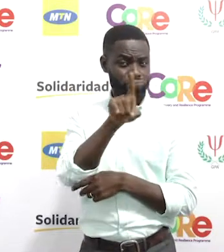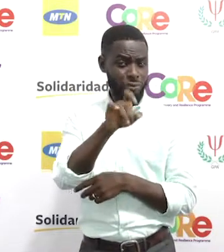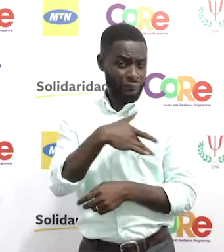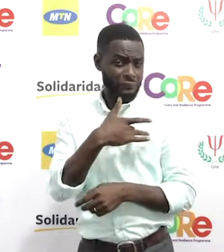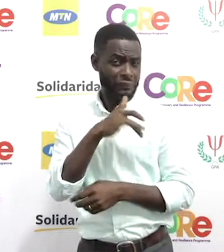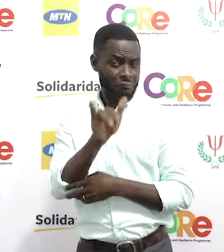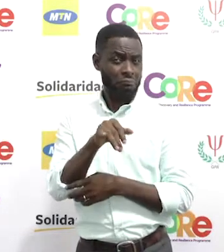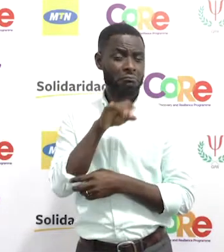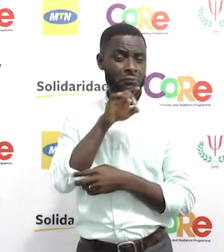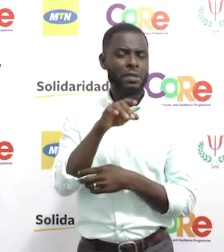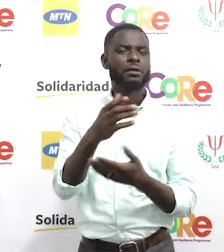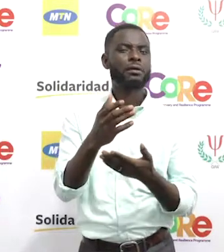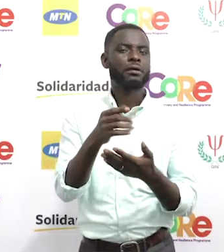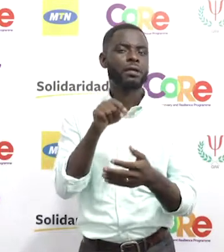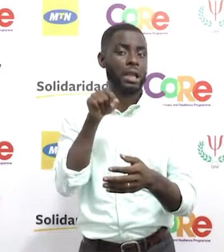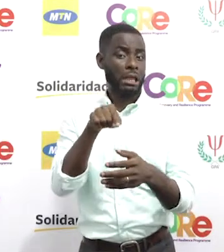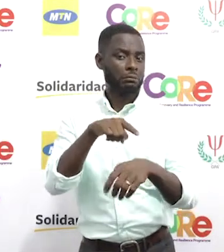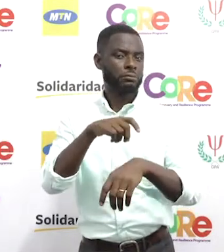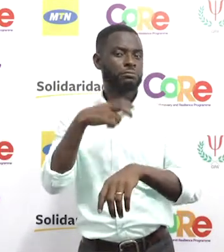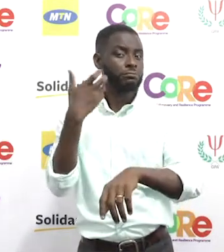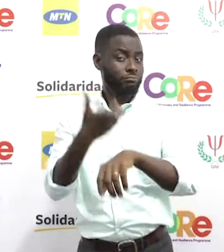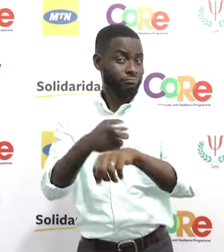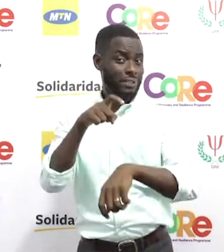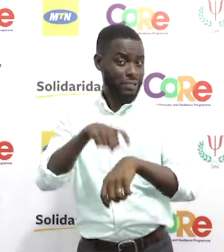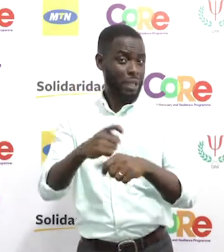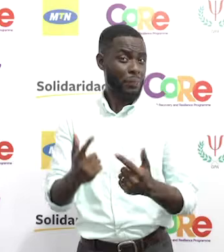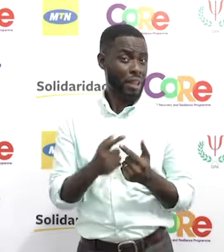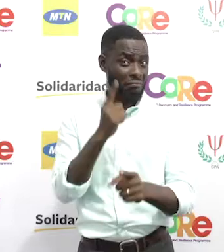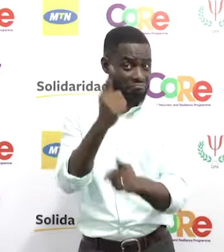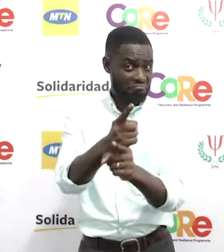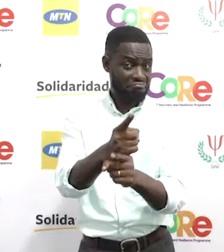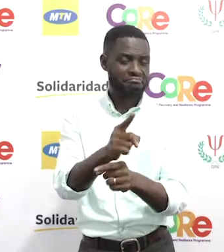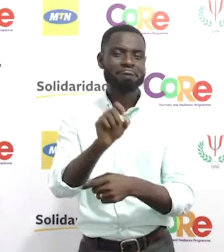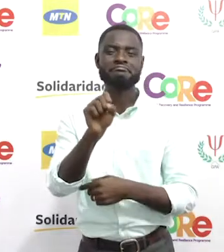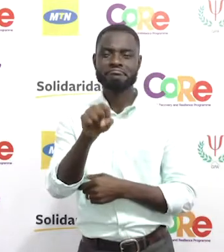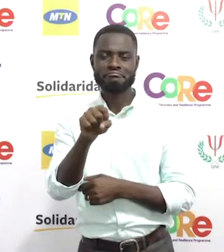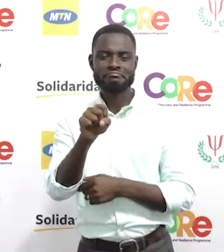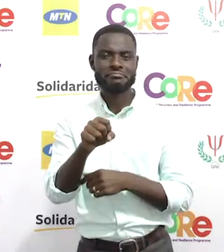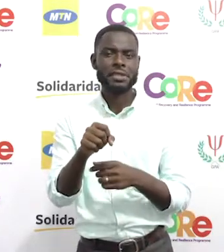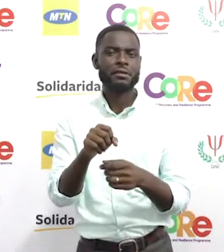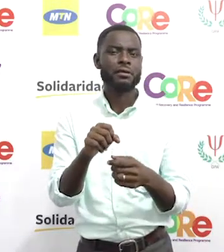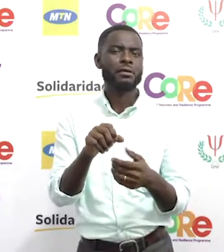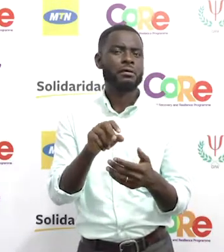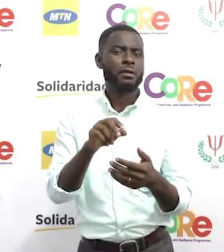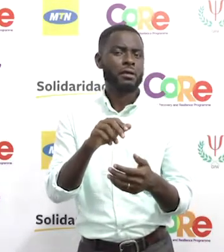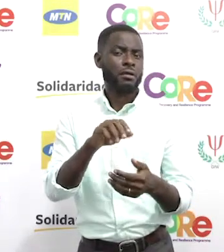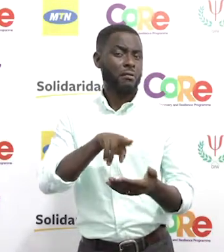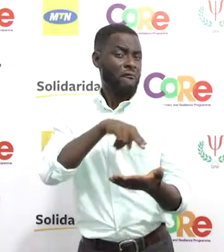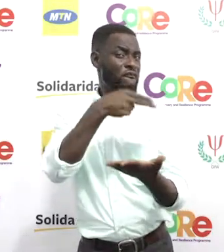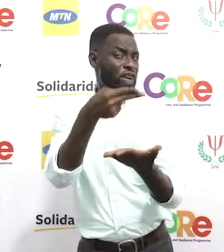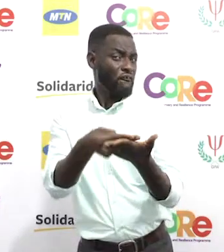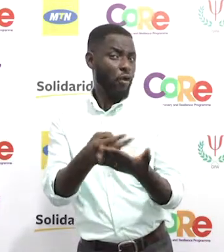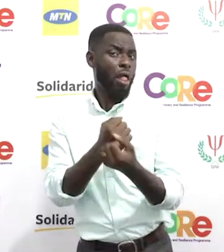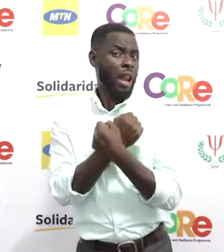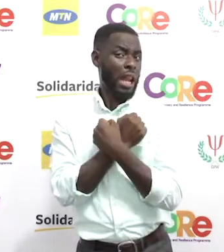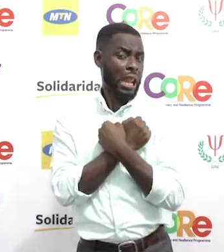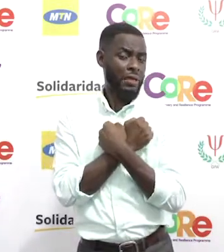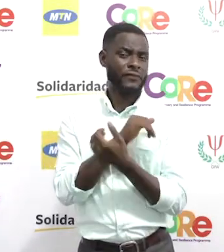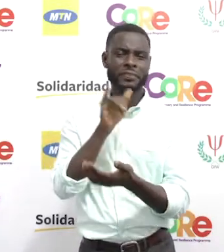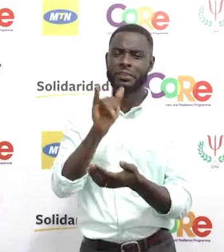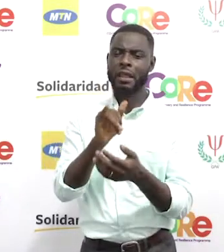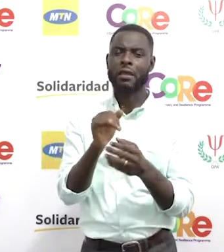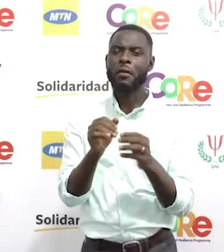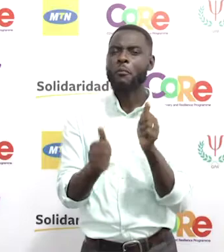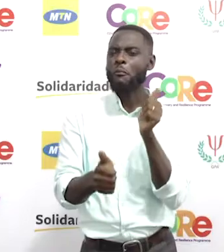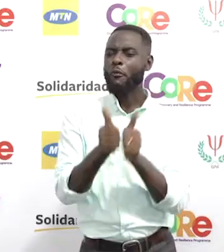Neke biamlin ji beko ni wahabu. Ake oba suomu kwe eje minshe na mwe